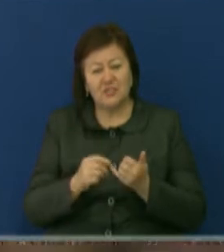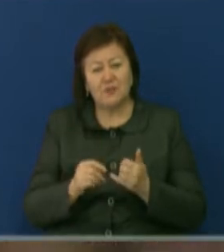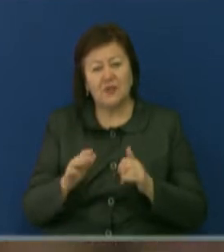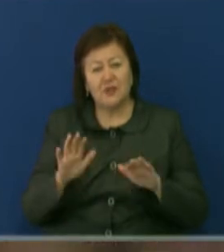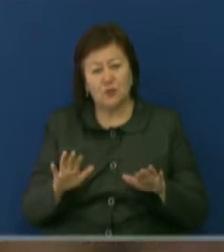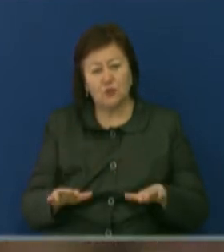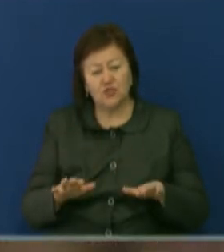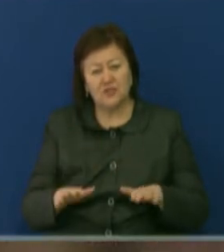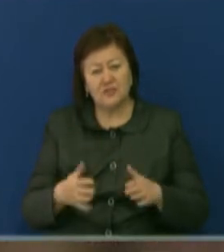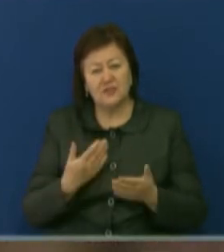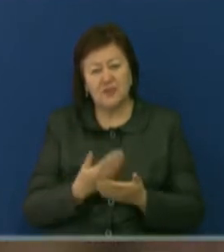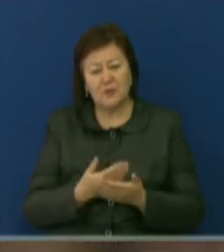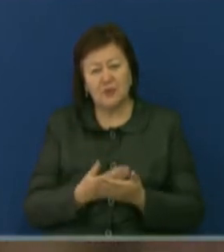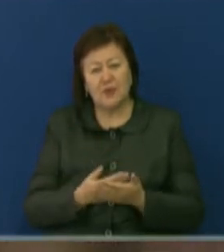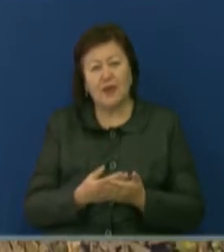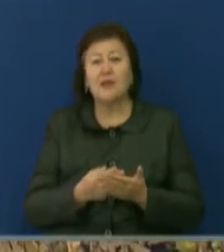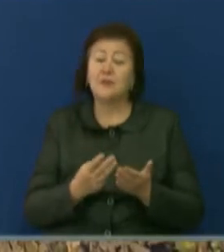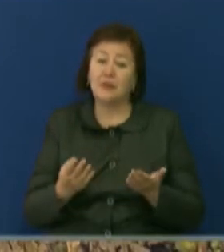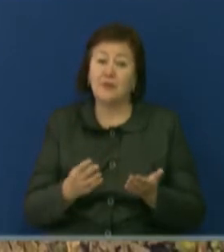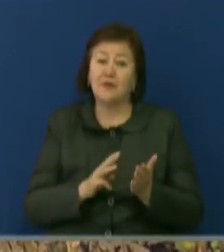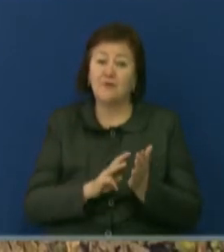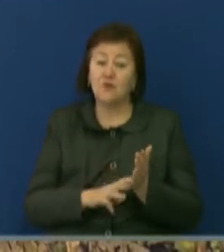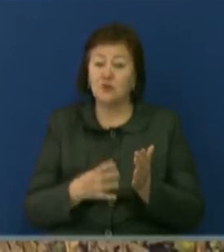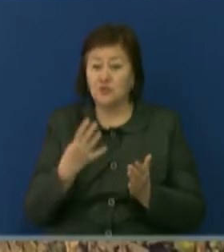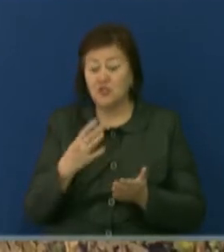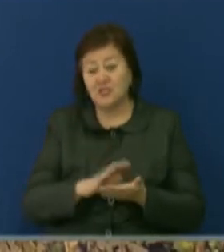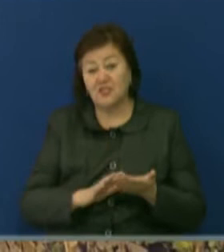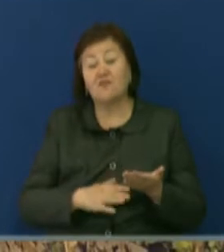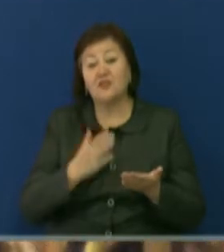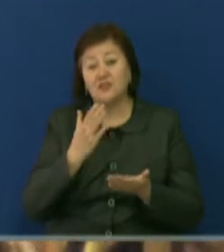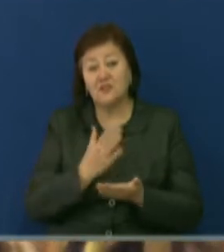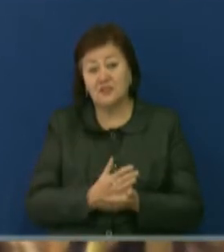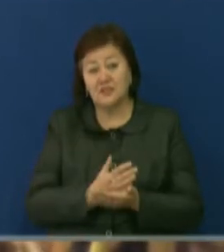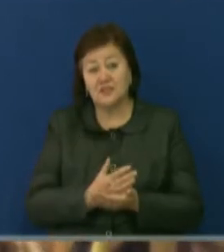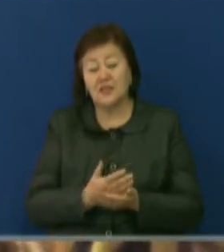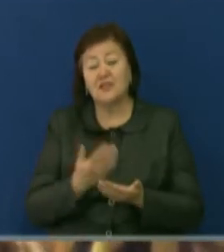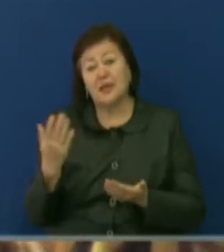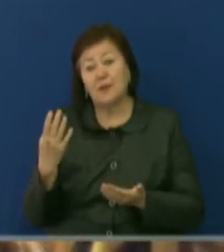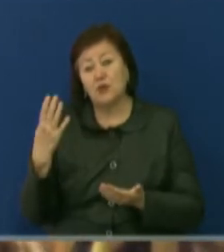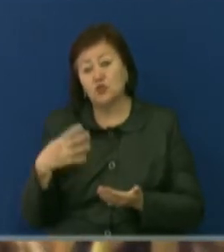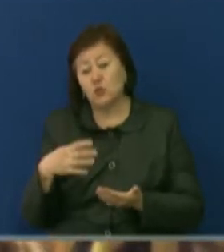қою туралы 86 талап арыз берген. Бүгінгі күні жалпы ауданы 41 гектар